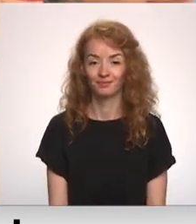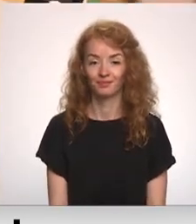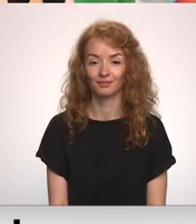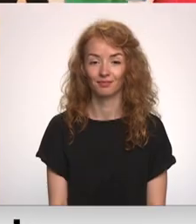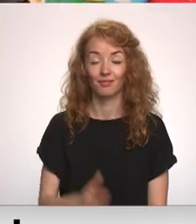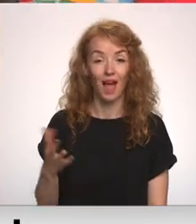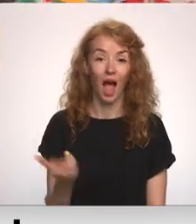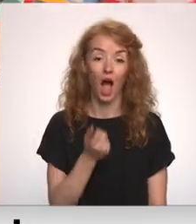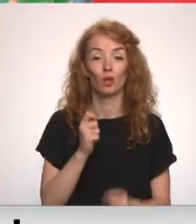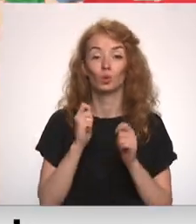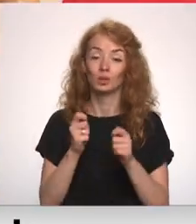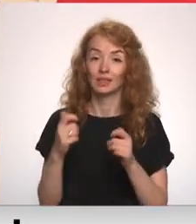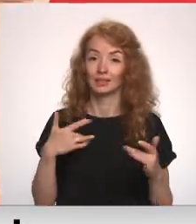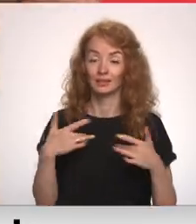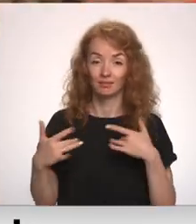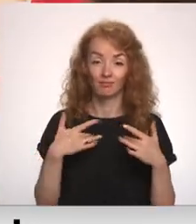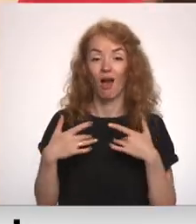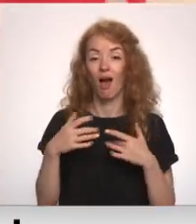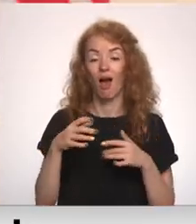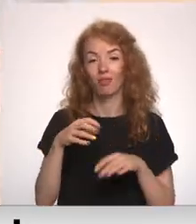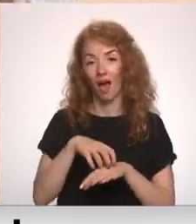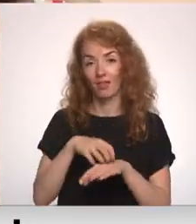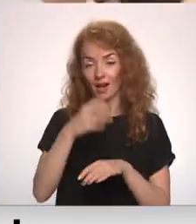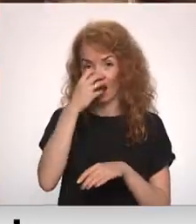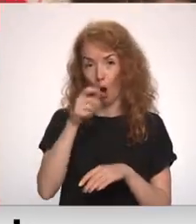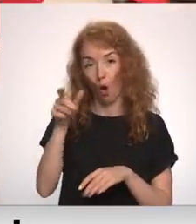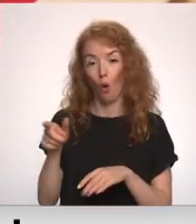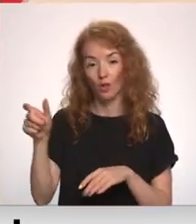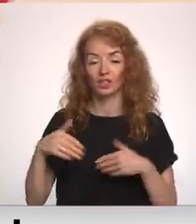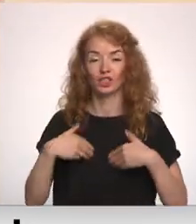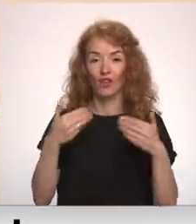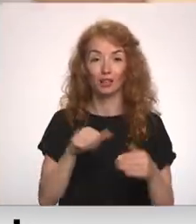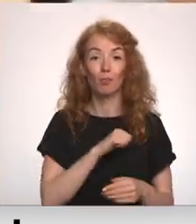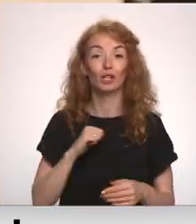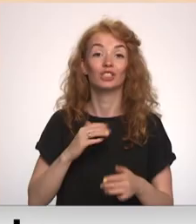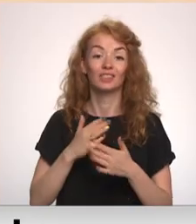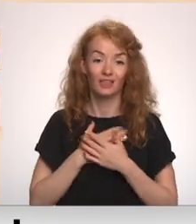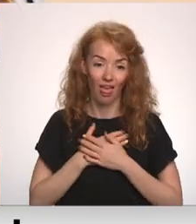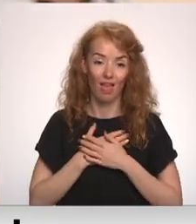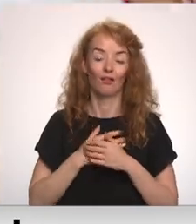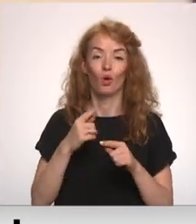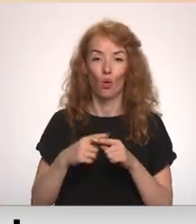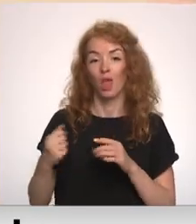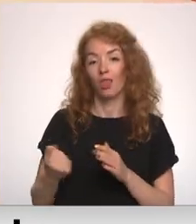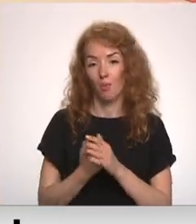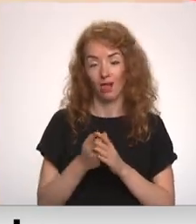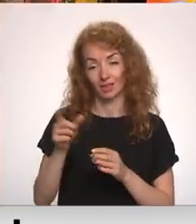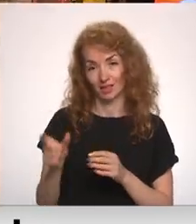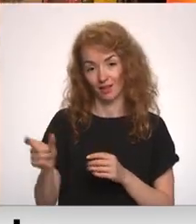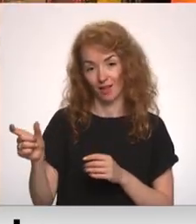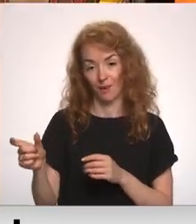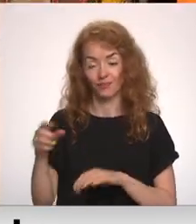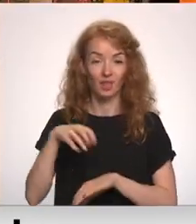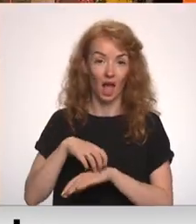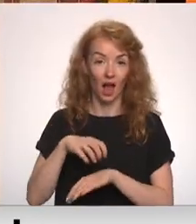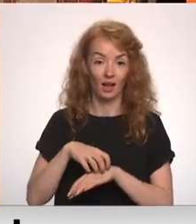Ar muzikālu parādi dakteri Klauni šodien sveic paši sevi un ikvienu atbalstītāju kustības dzimšanas dienā.